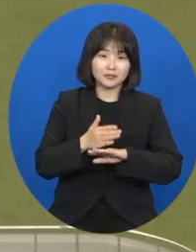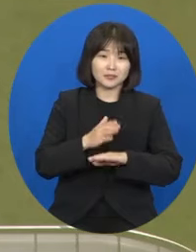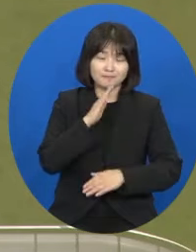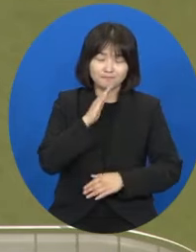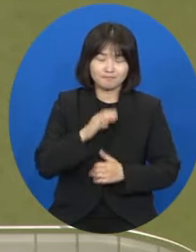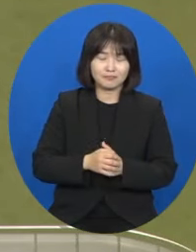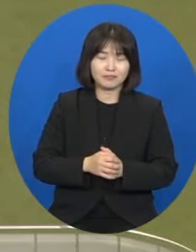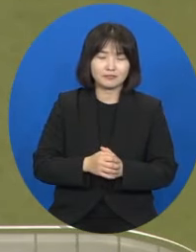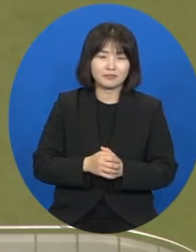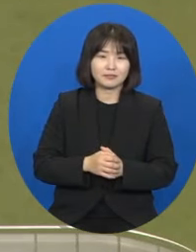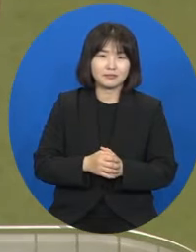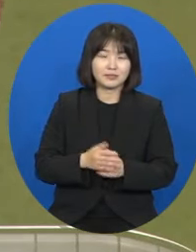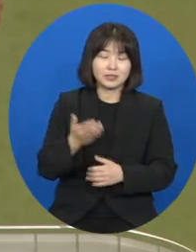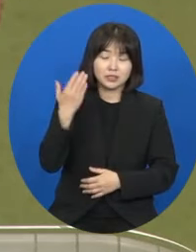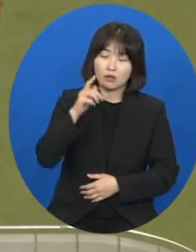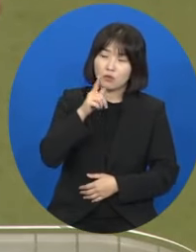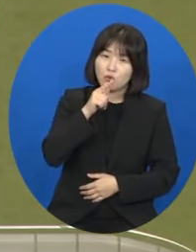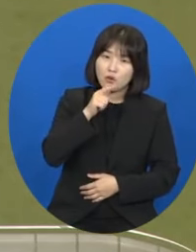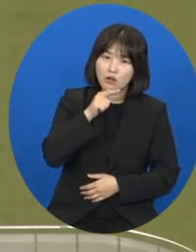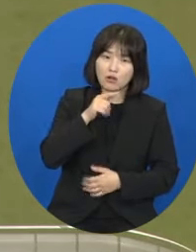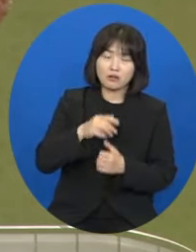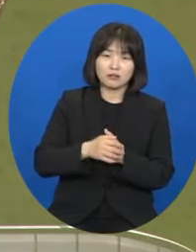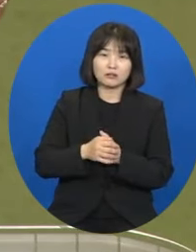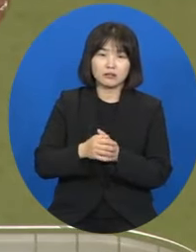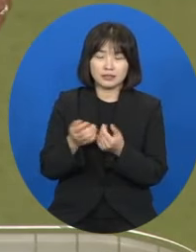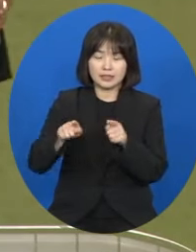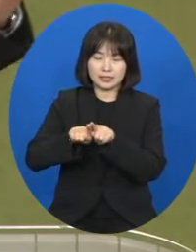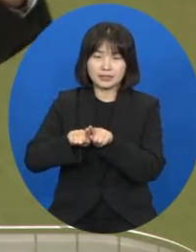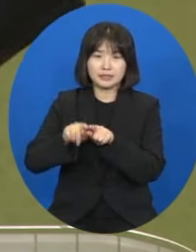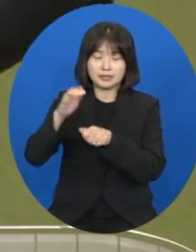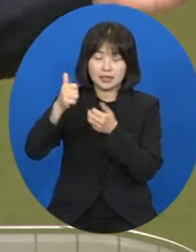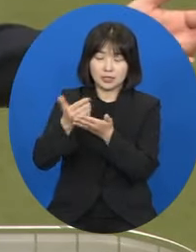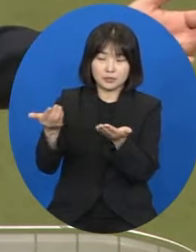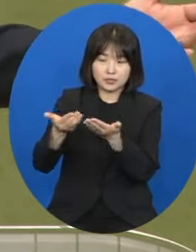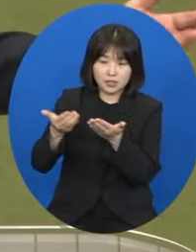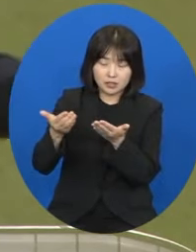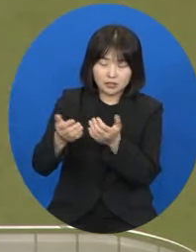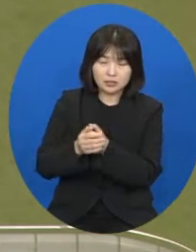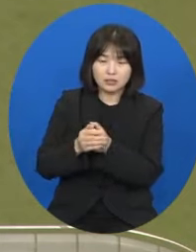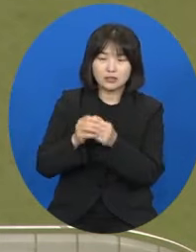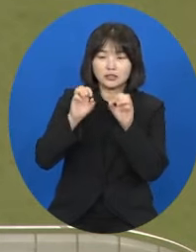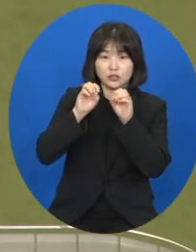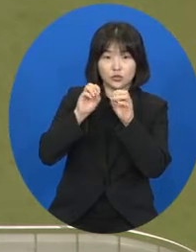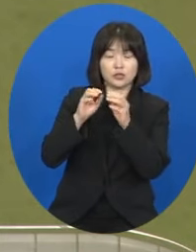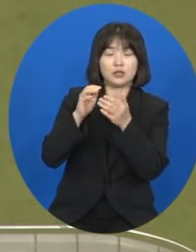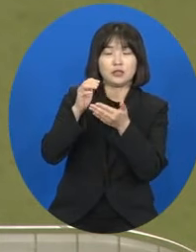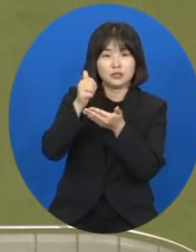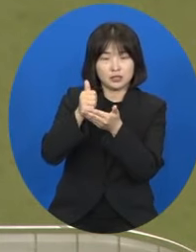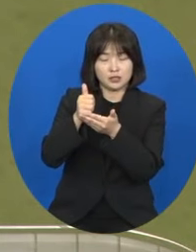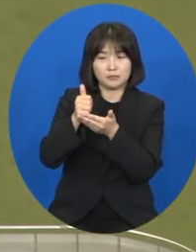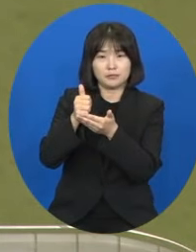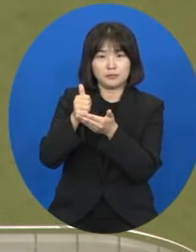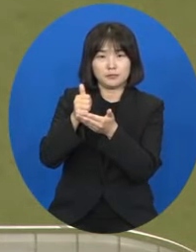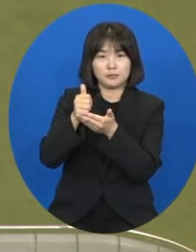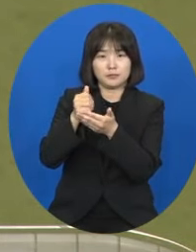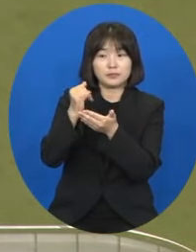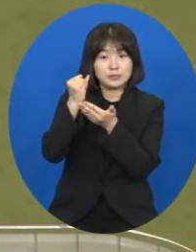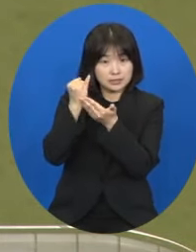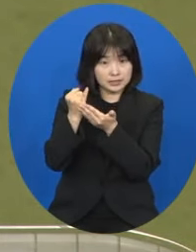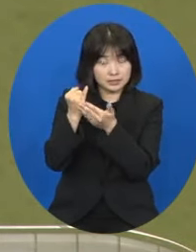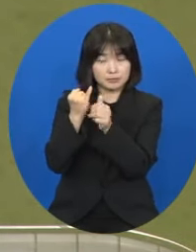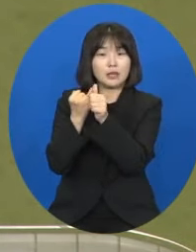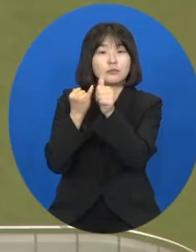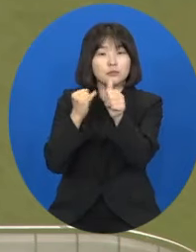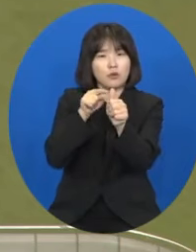월요일에 비서실에 저희 함께 사역하시는 그 전사님 남편분이 참 어려운 일이 있었습니다.